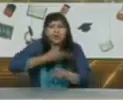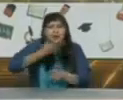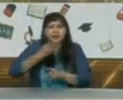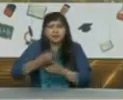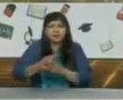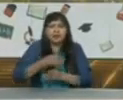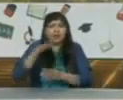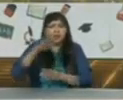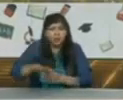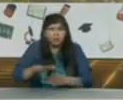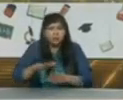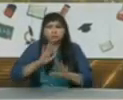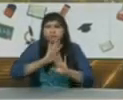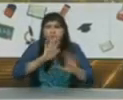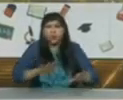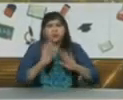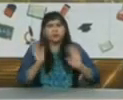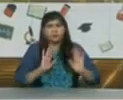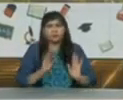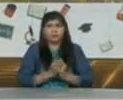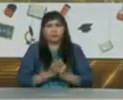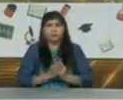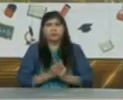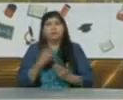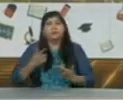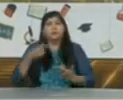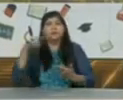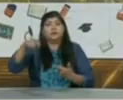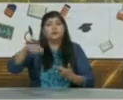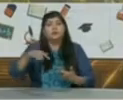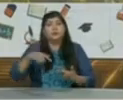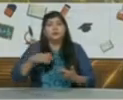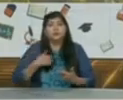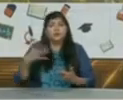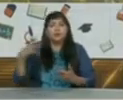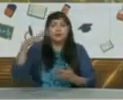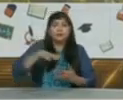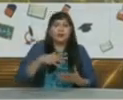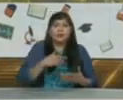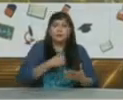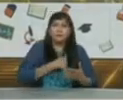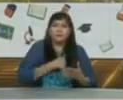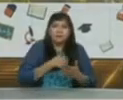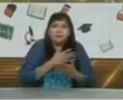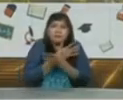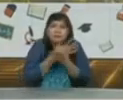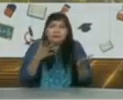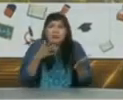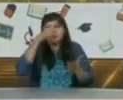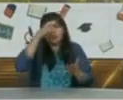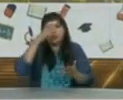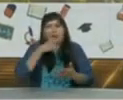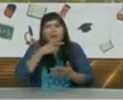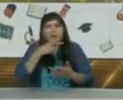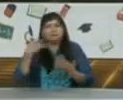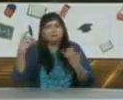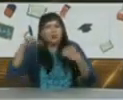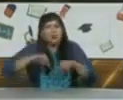टोकना, रोकना, उसका प्रभाव मन पे और ज्यादा नेगेटिव फैलता